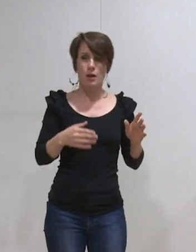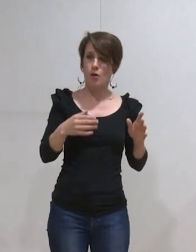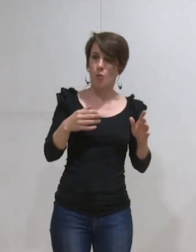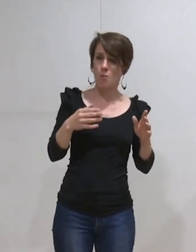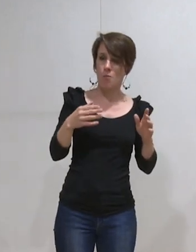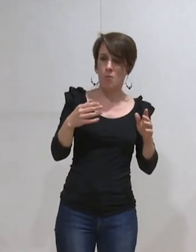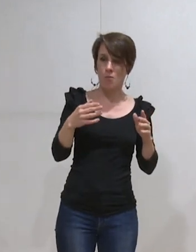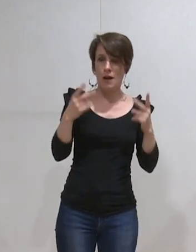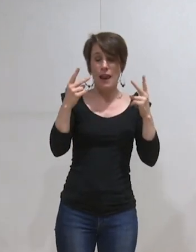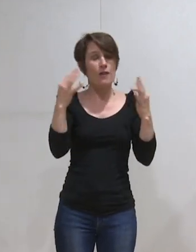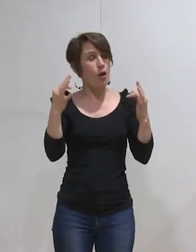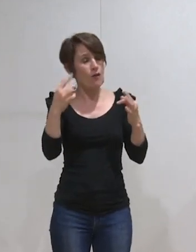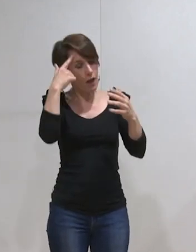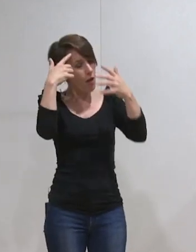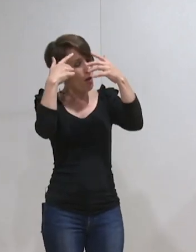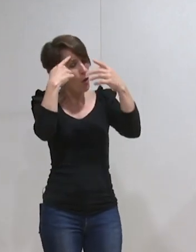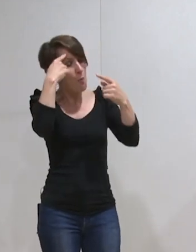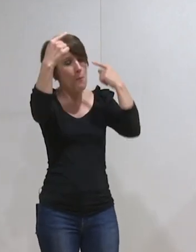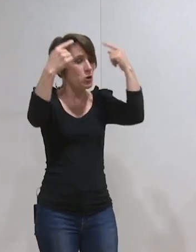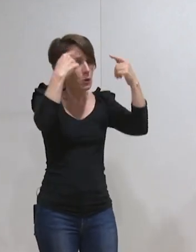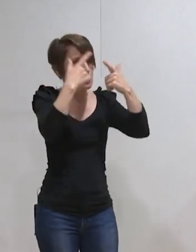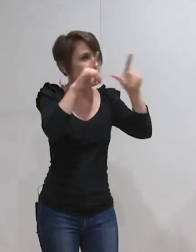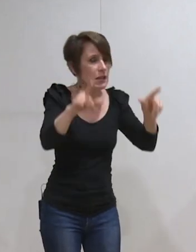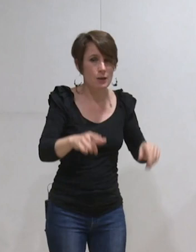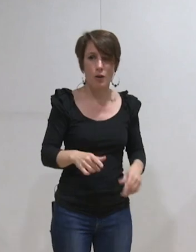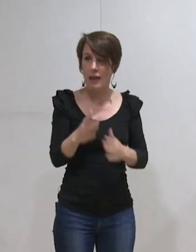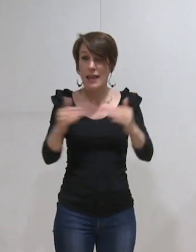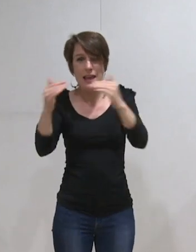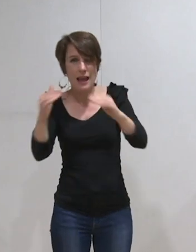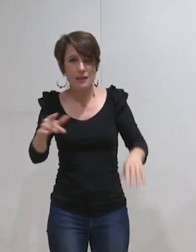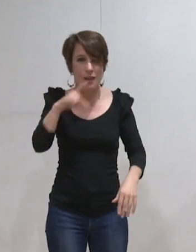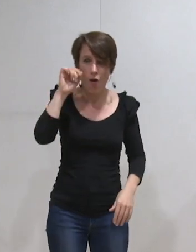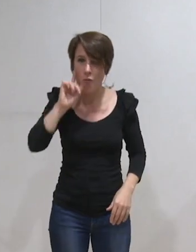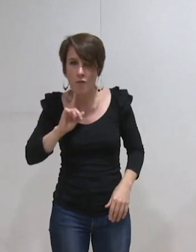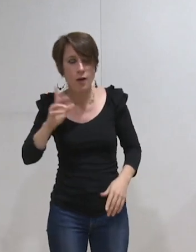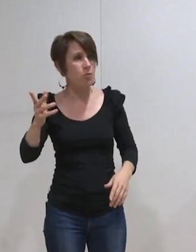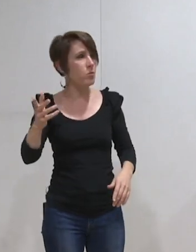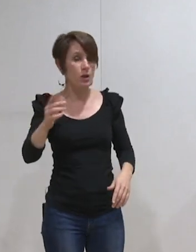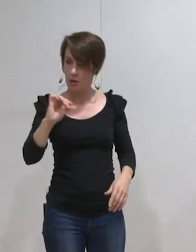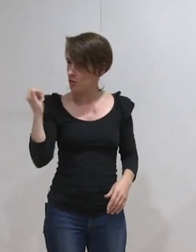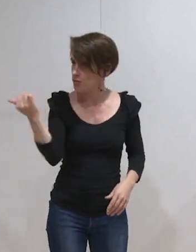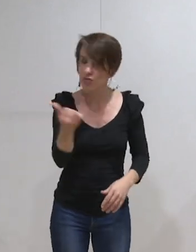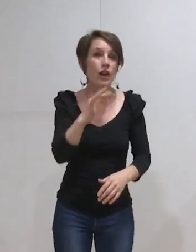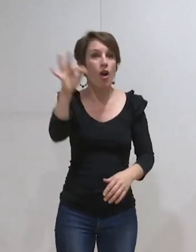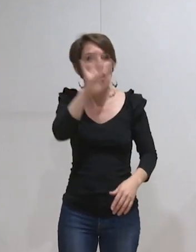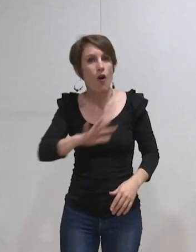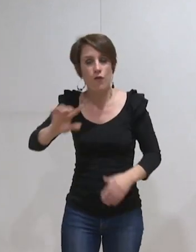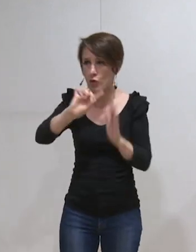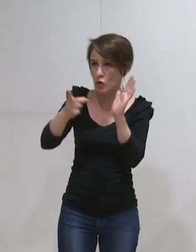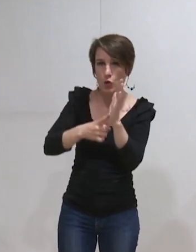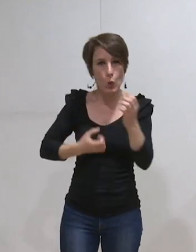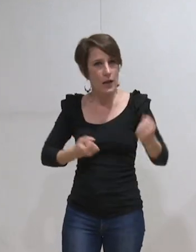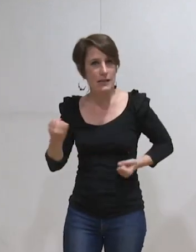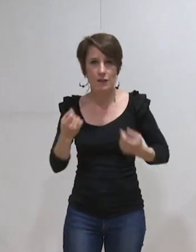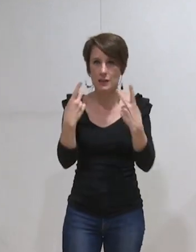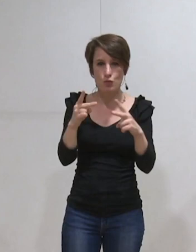pensée la valeur d'égalité notamment égalité homme-femme le droit de chacun sur tout l'ensemble du territoire de d'avoir droit au même service